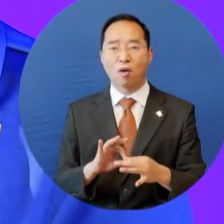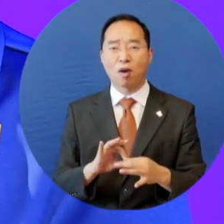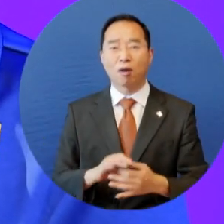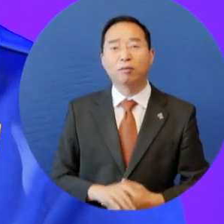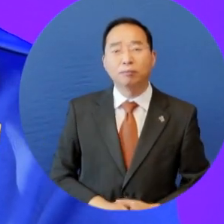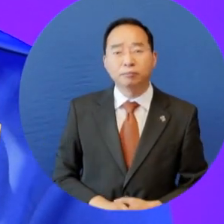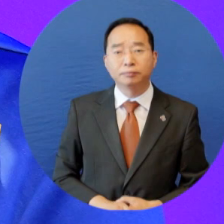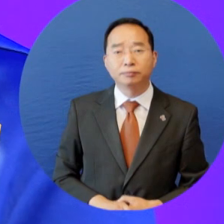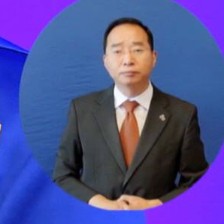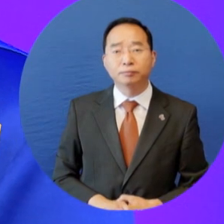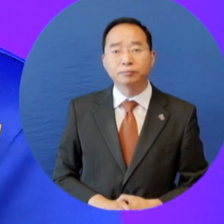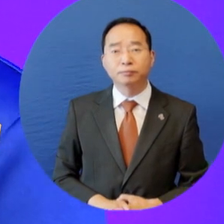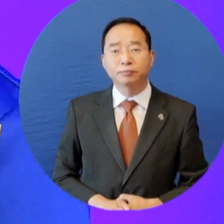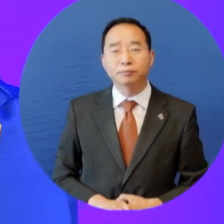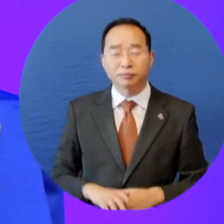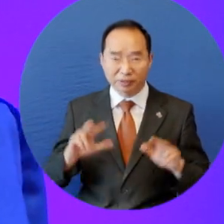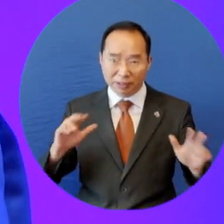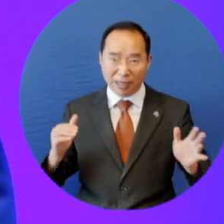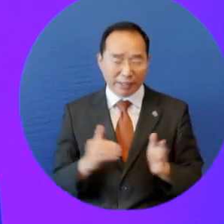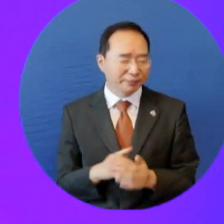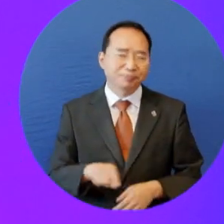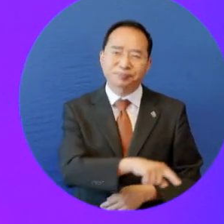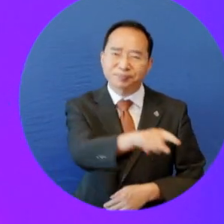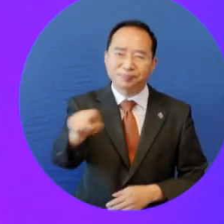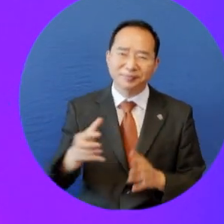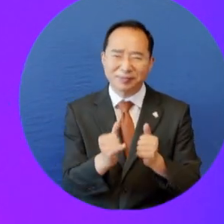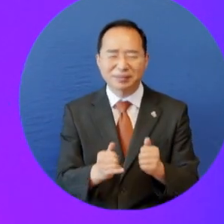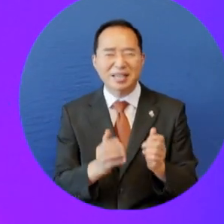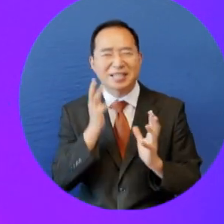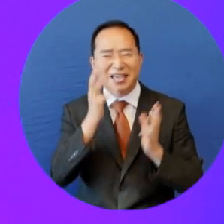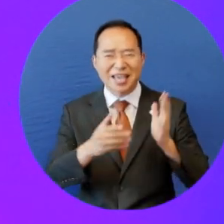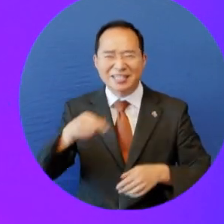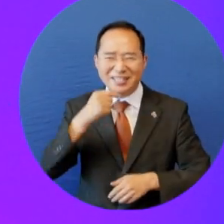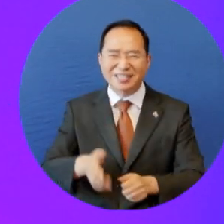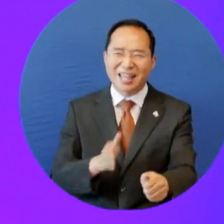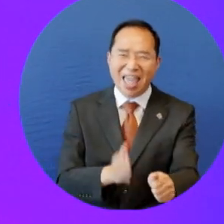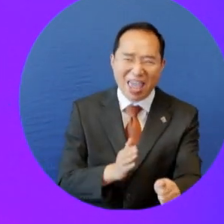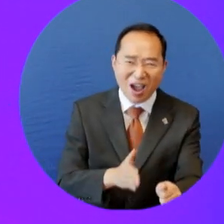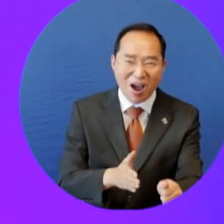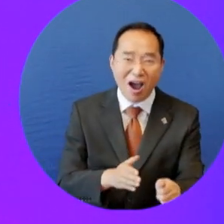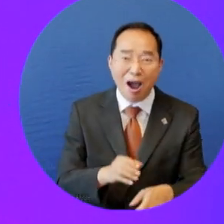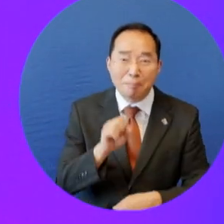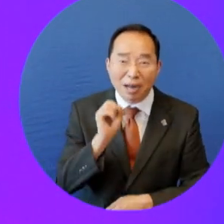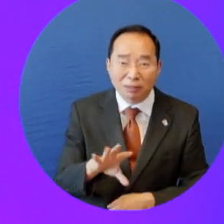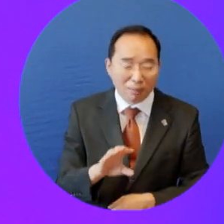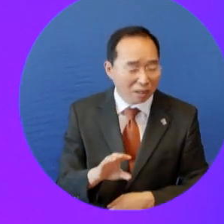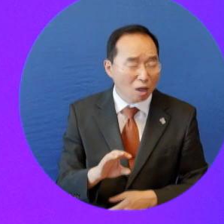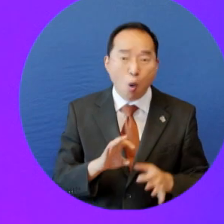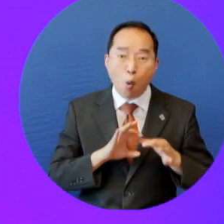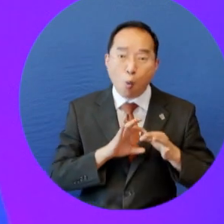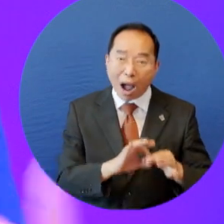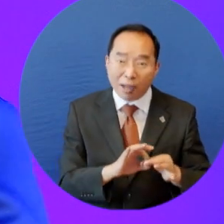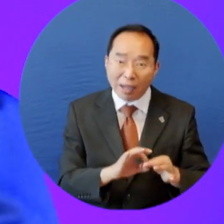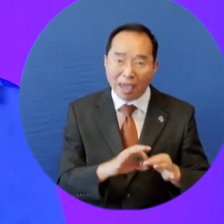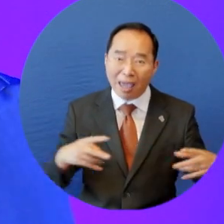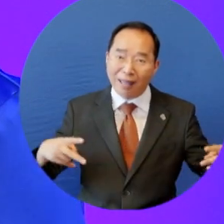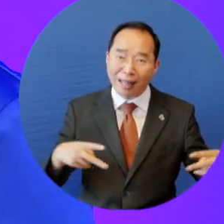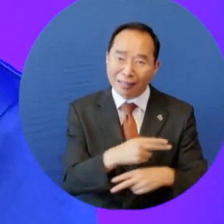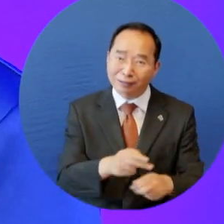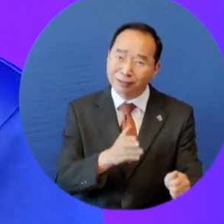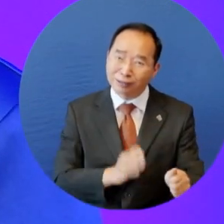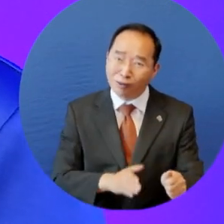있다는 거죠. 그런데 저는 여태껏 채식을 하라고 하면서 어쩌면 많은 분들에게